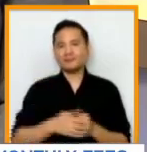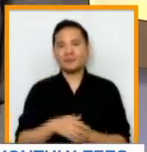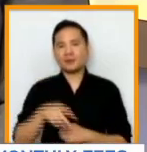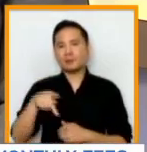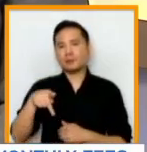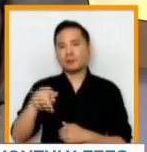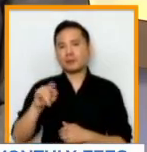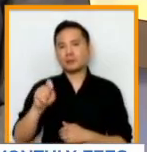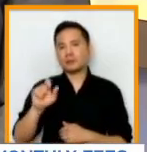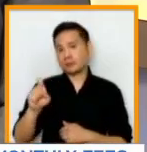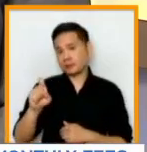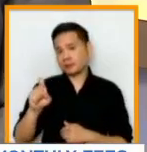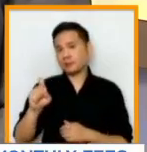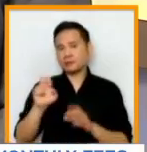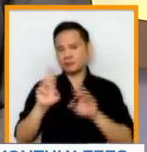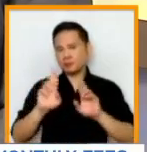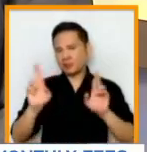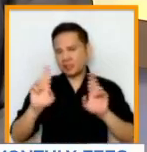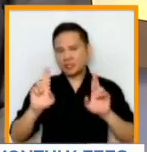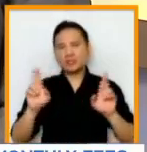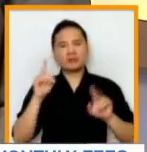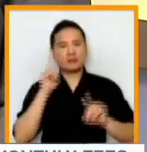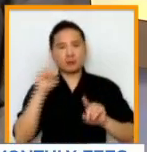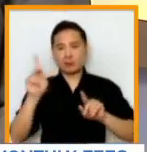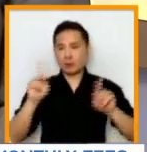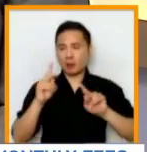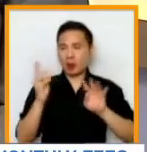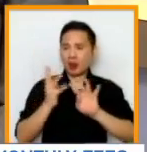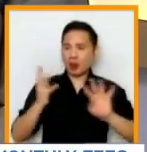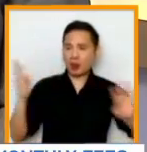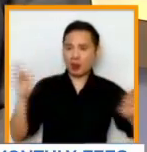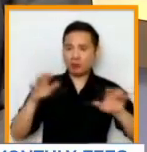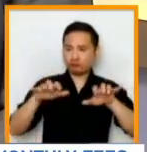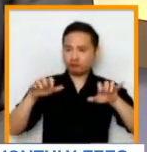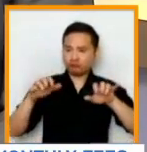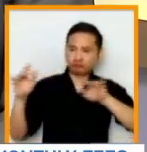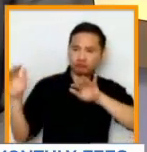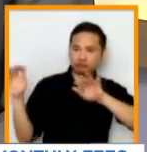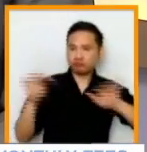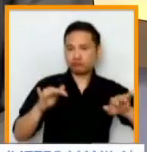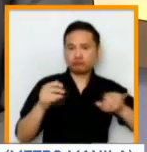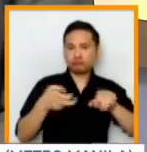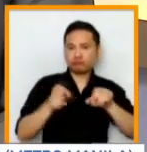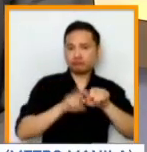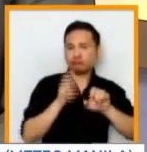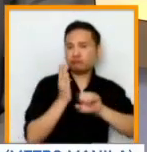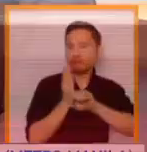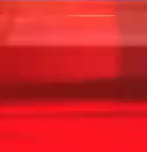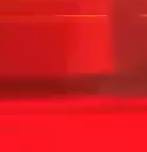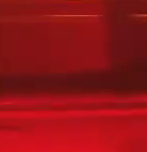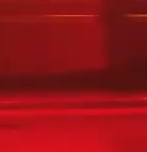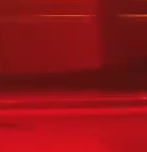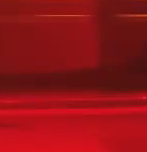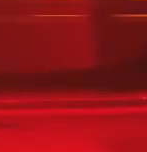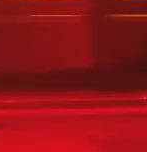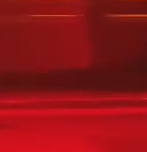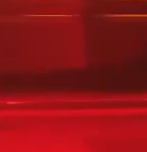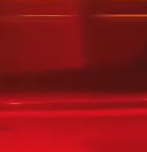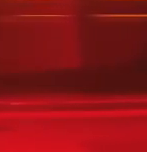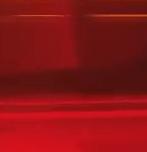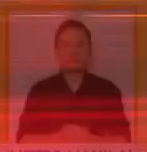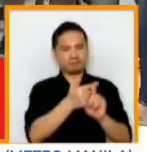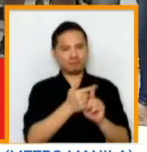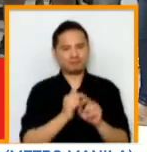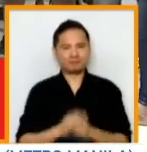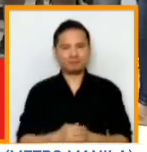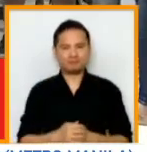mga gusto makauwi sa mga probinsya para masulit ang long weekend ngayong undas. At mula sa Paranaque, may unang balita live. Si Bam Alegre.